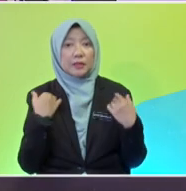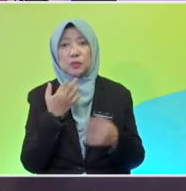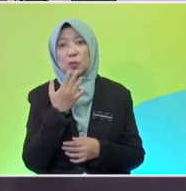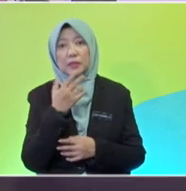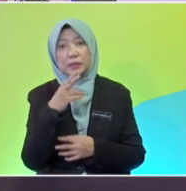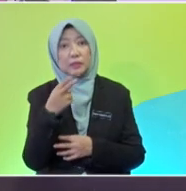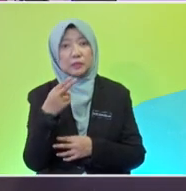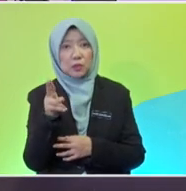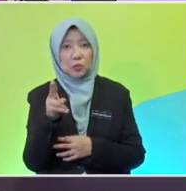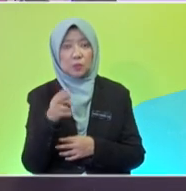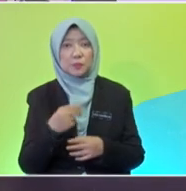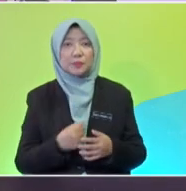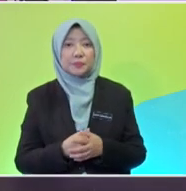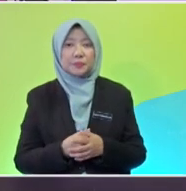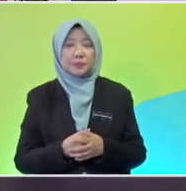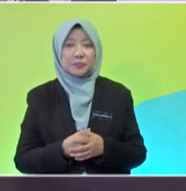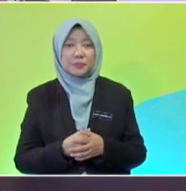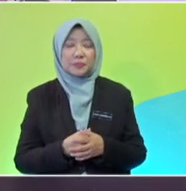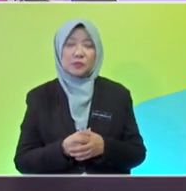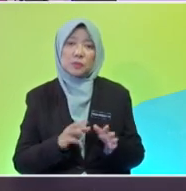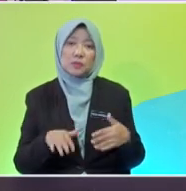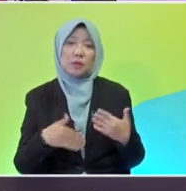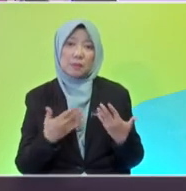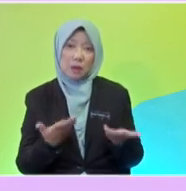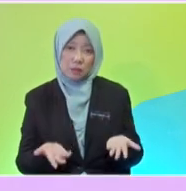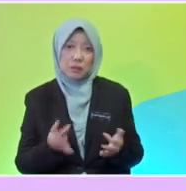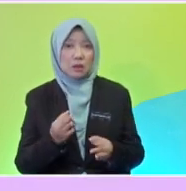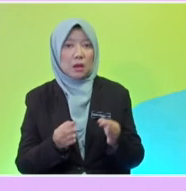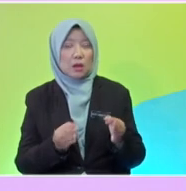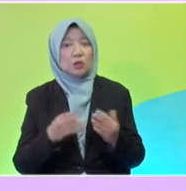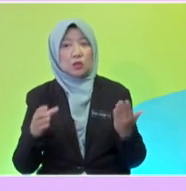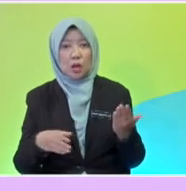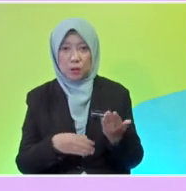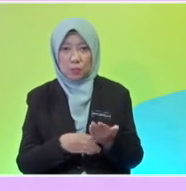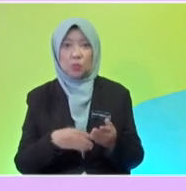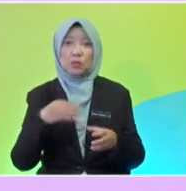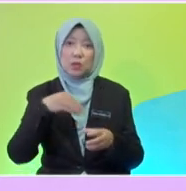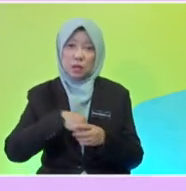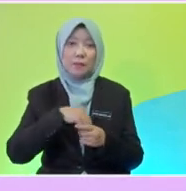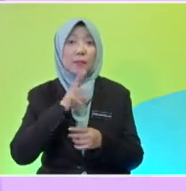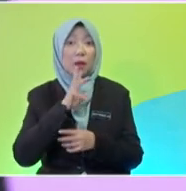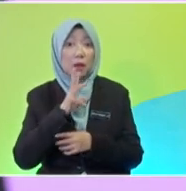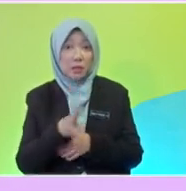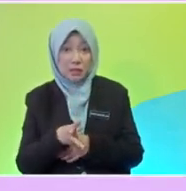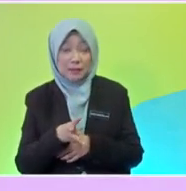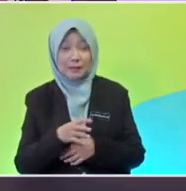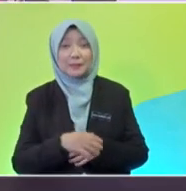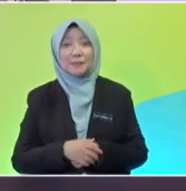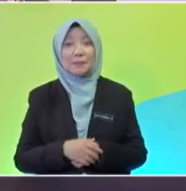kita coba lihat apa warna hijau ini apa yang berlaku pada bahan tersebut boleh minta masukkan ke dalam air